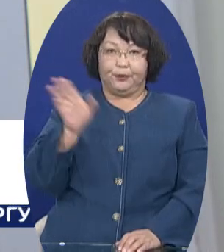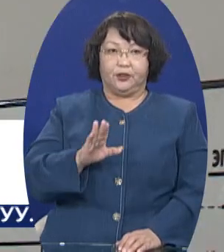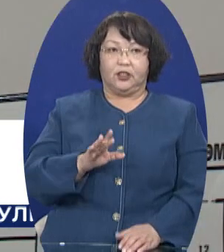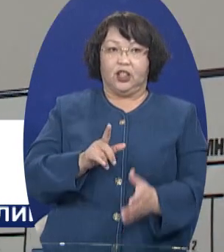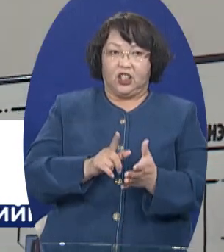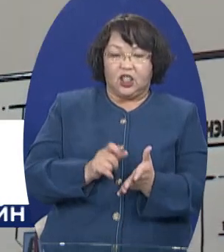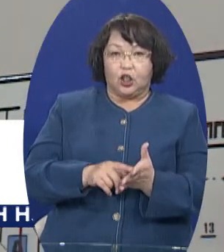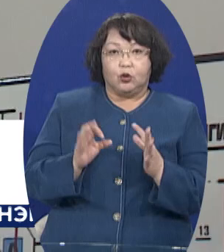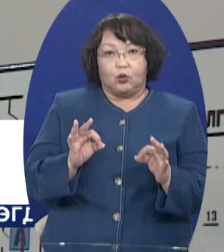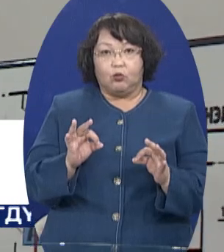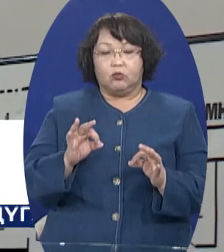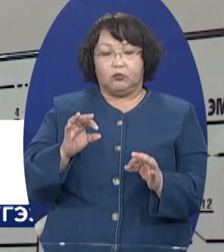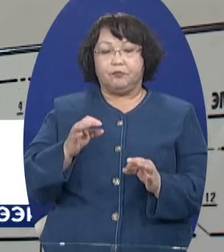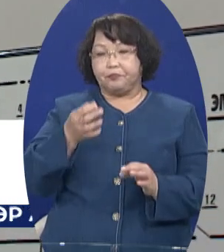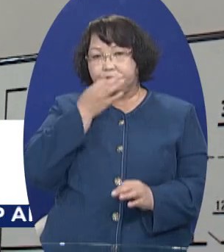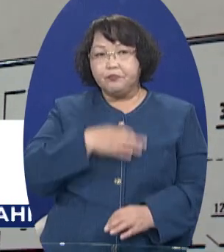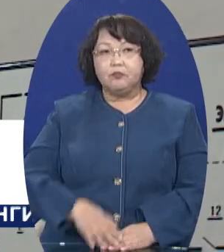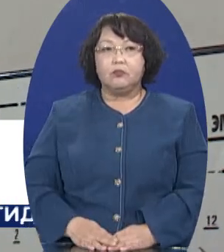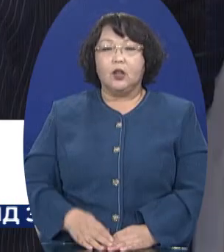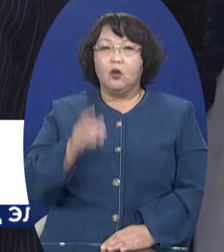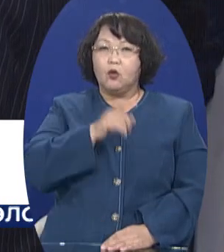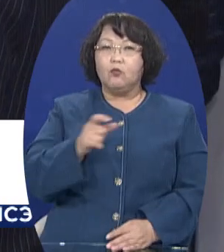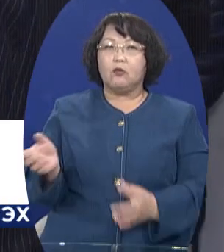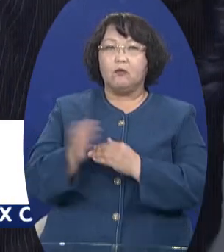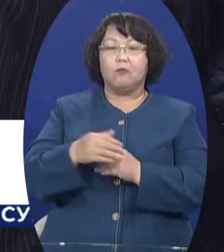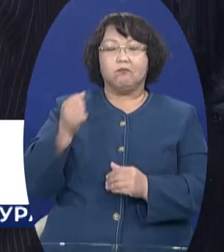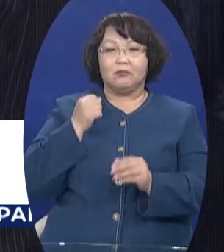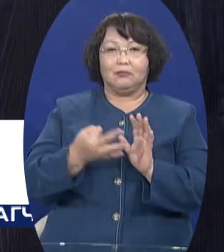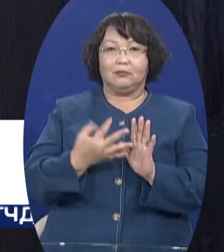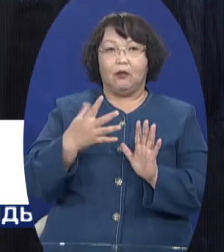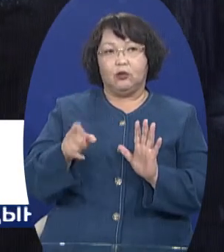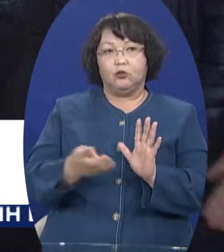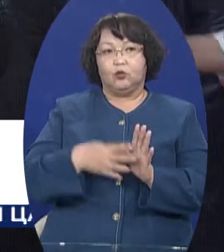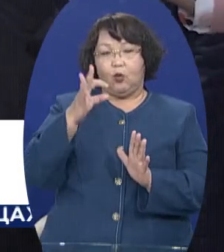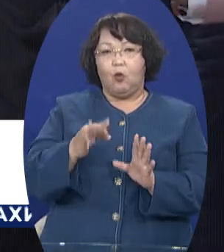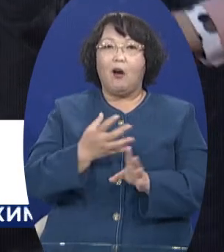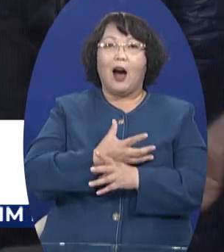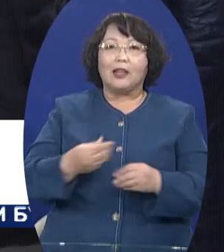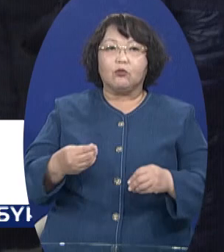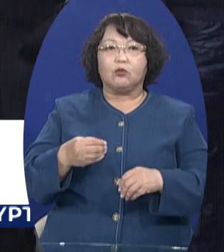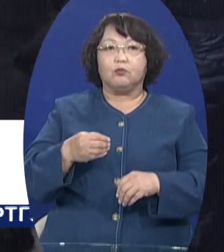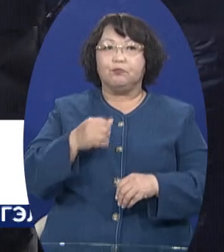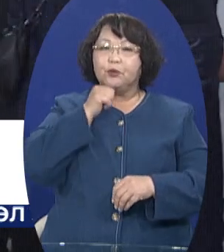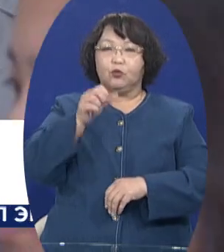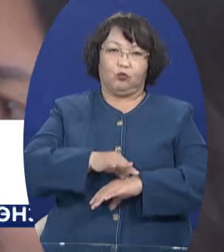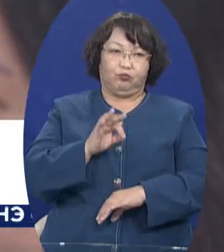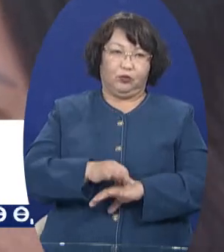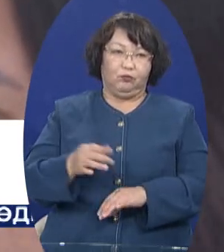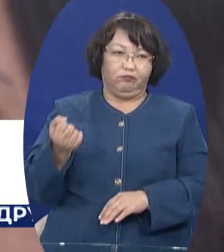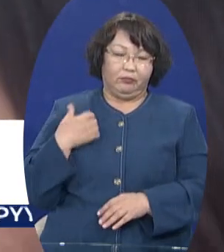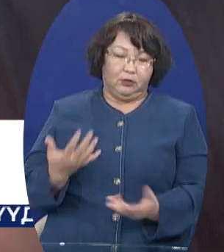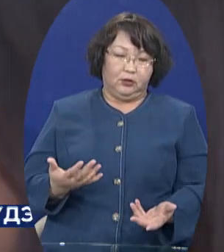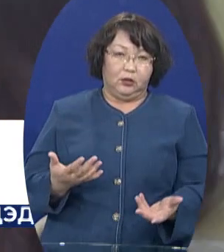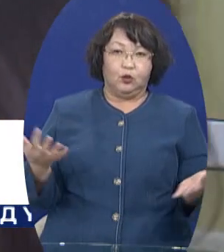байна. Хүн амын насралтын шалтгааны 85.9% халдварт бус өвчин эзэлдэг. Энэ тоог бууруулахад өрхийн болон